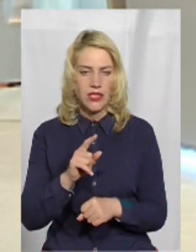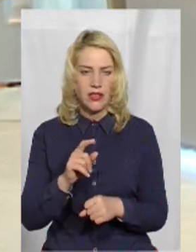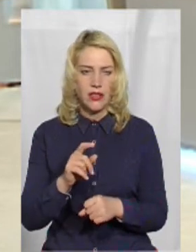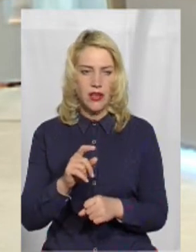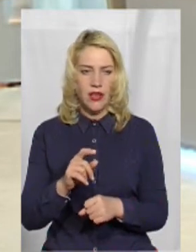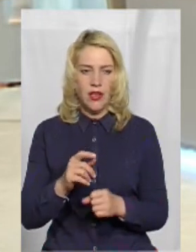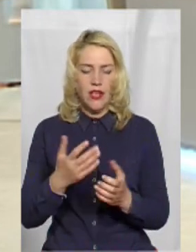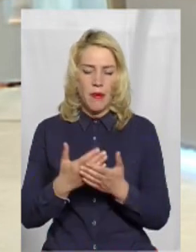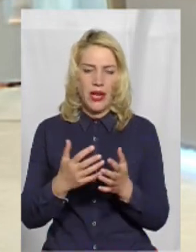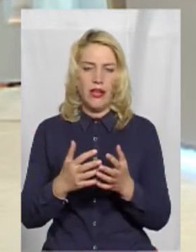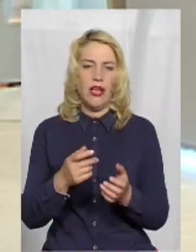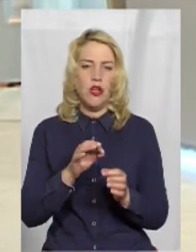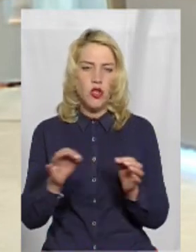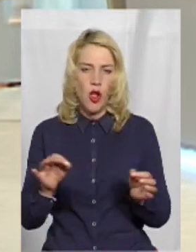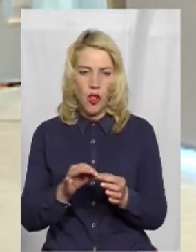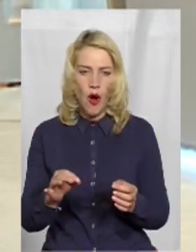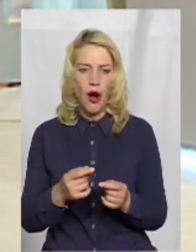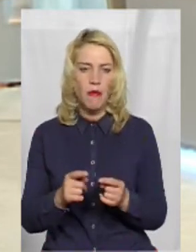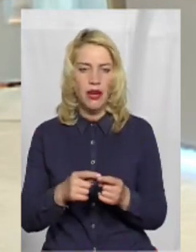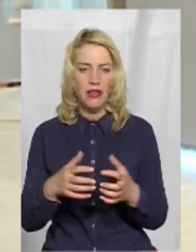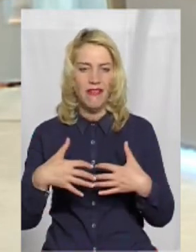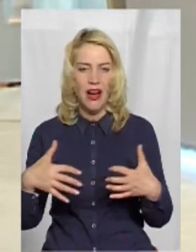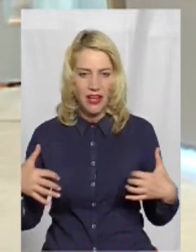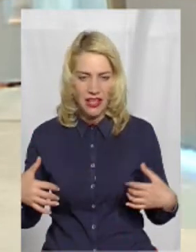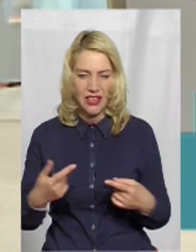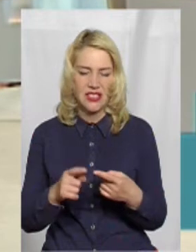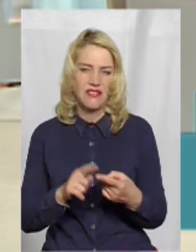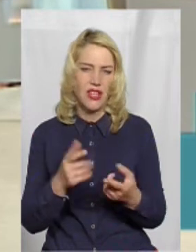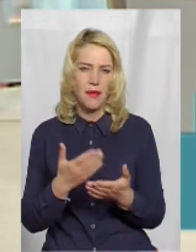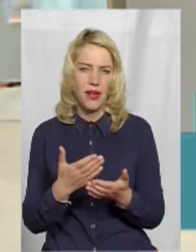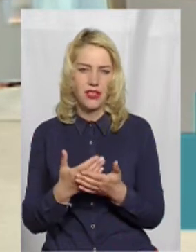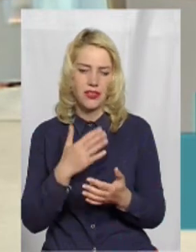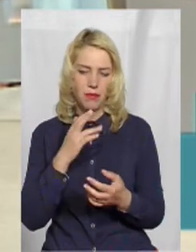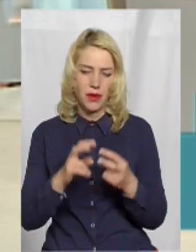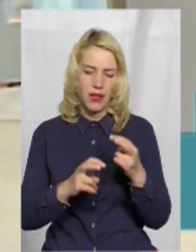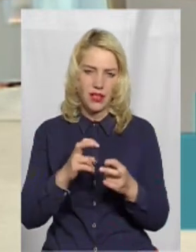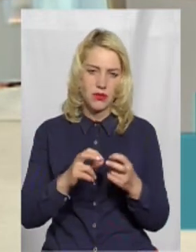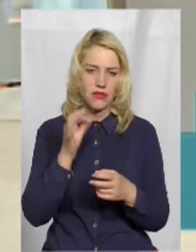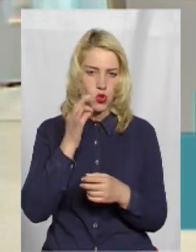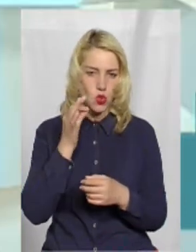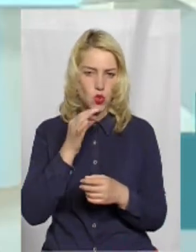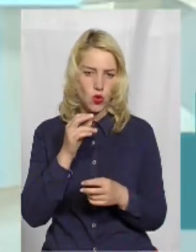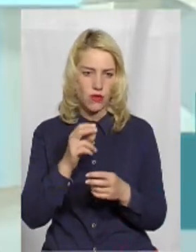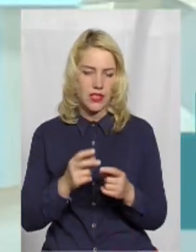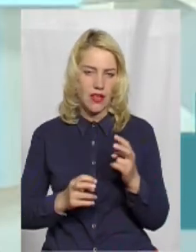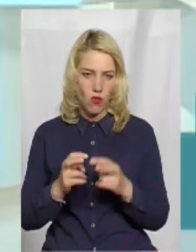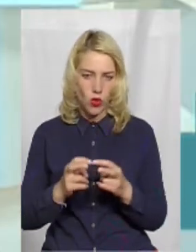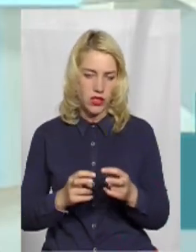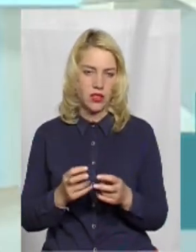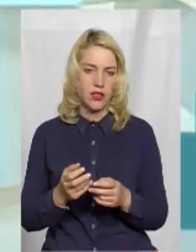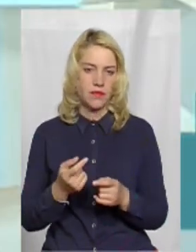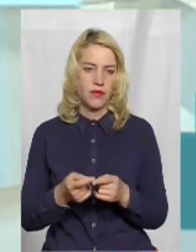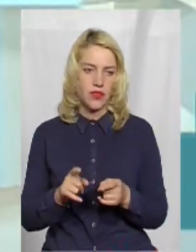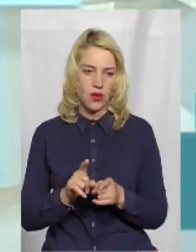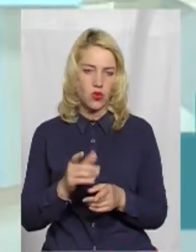аграрному, там, це солома, це відходи тваринництва, це наші підприємства цукрові заводи, це